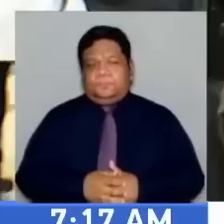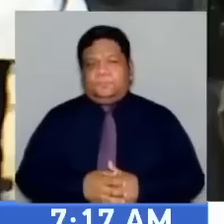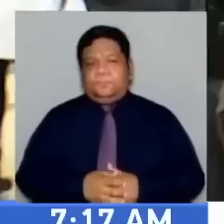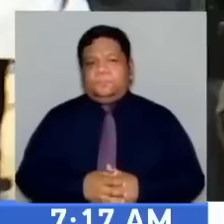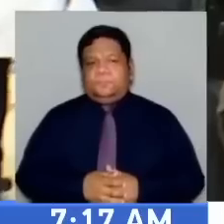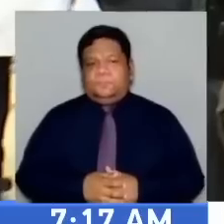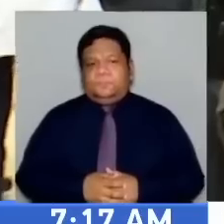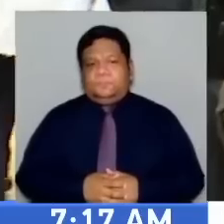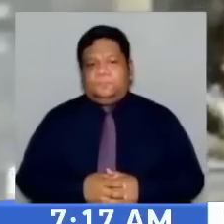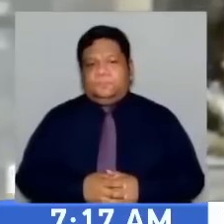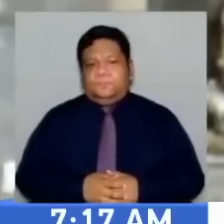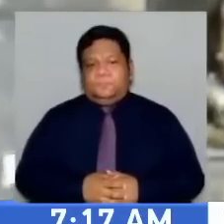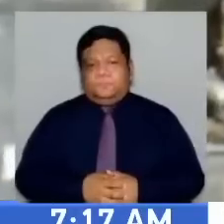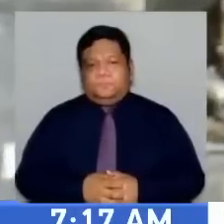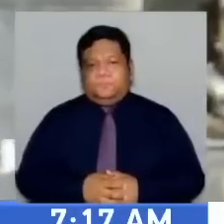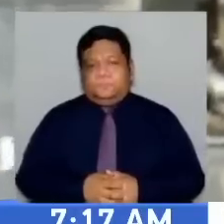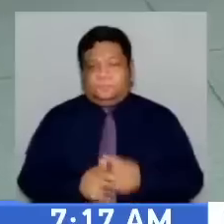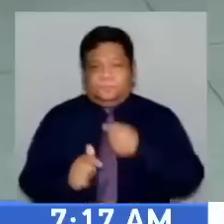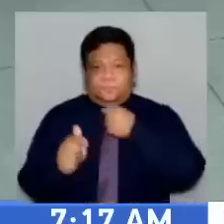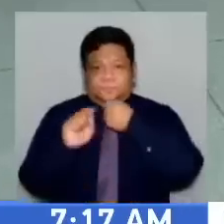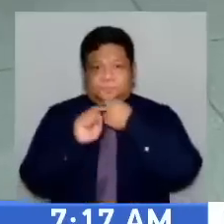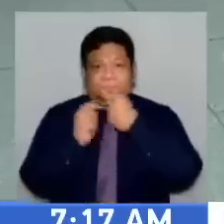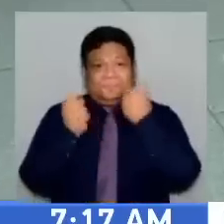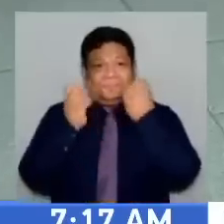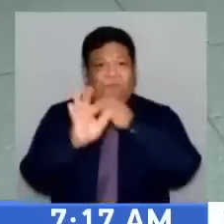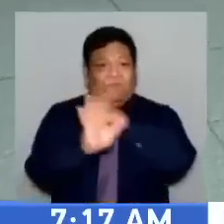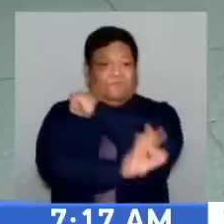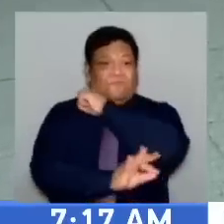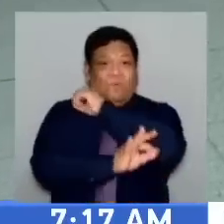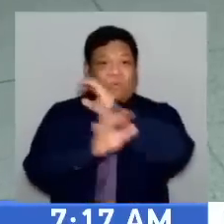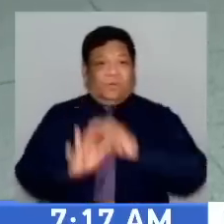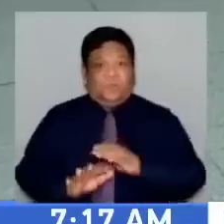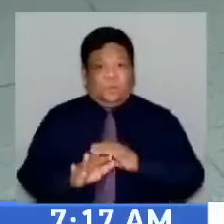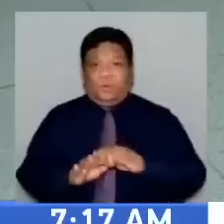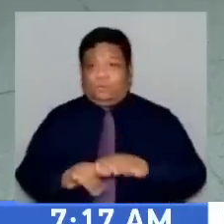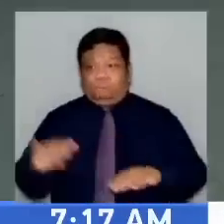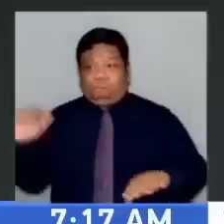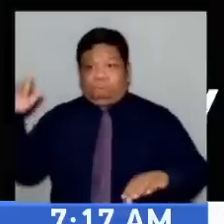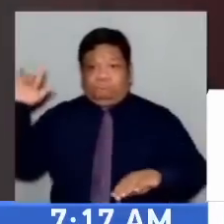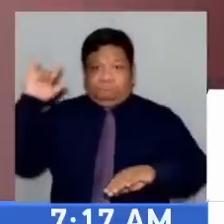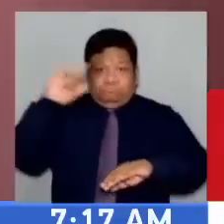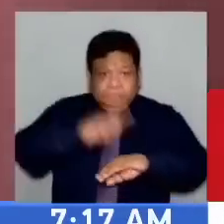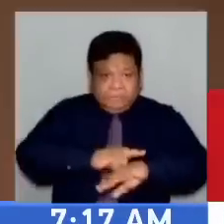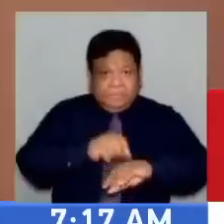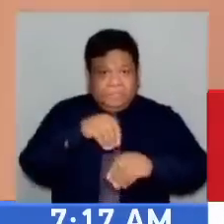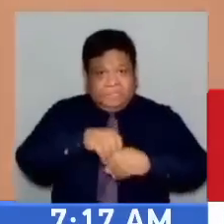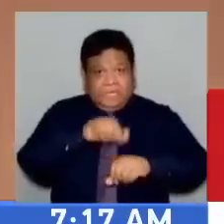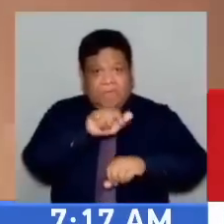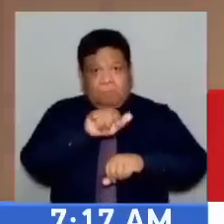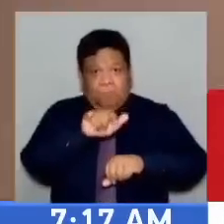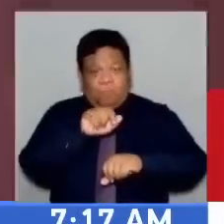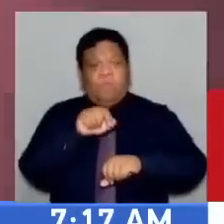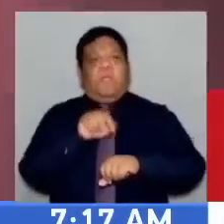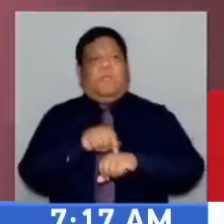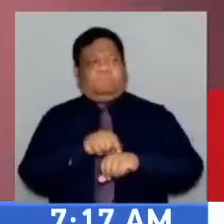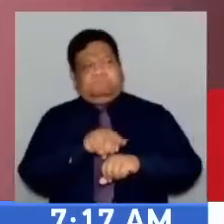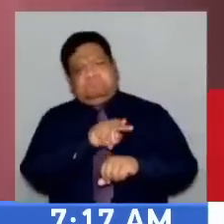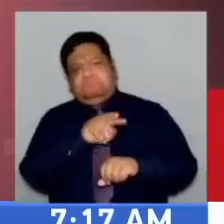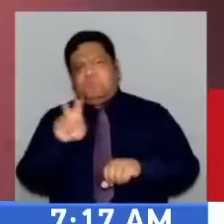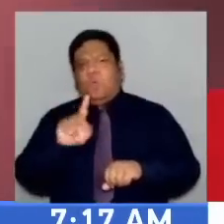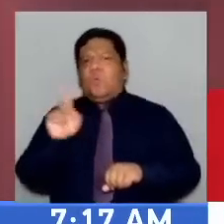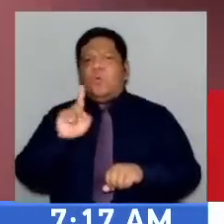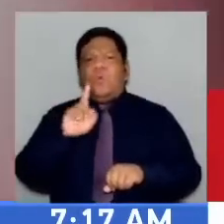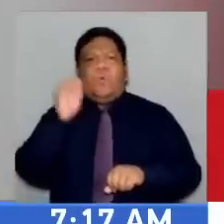Para sa maraming dayuhan, airport ang first impression nila sa kanilang pinupuntahang bansa. Pero paano kung sa airport na iyong